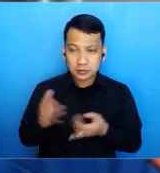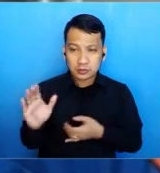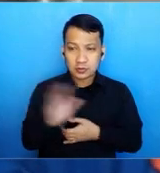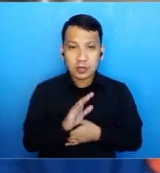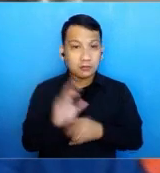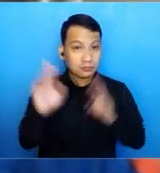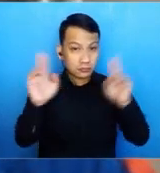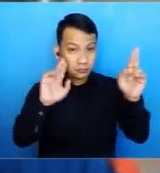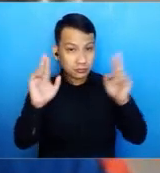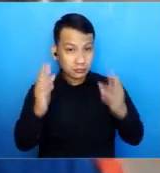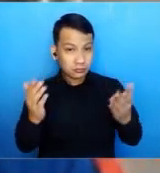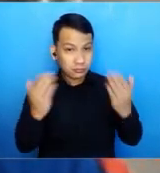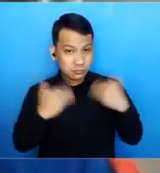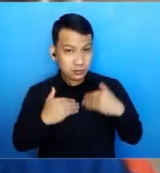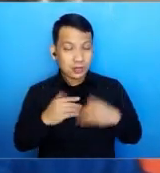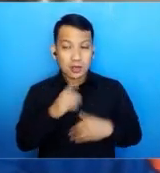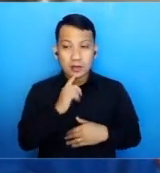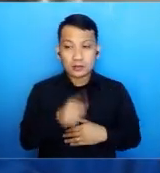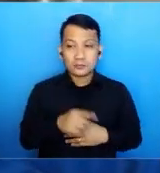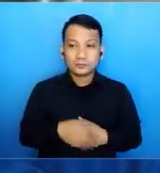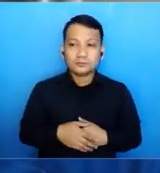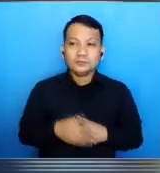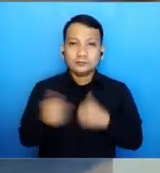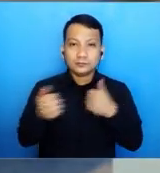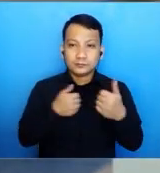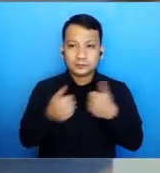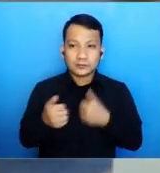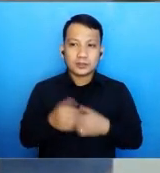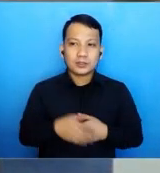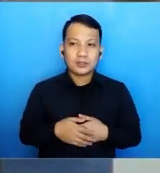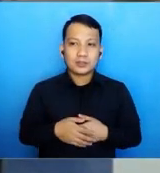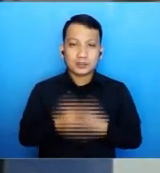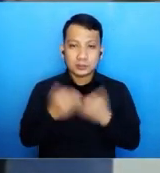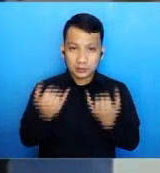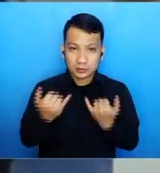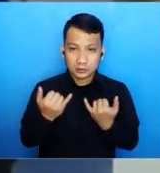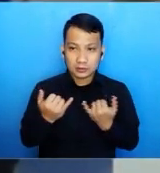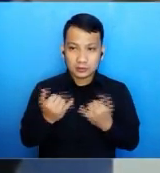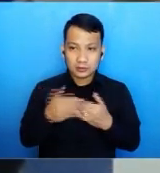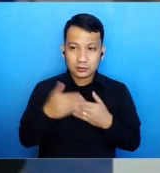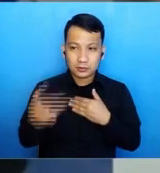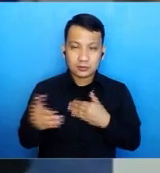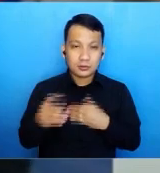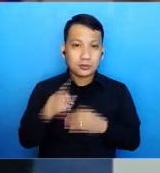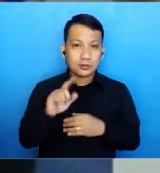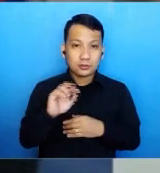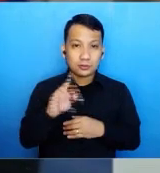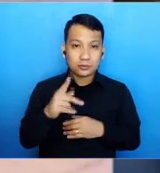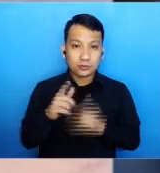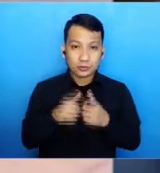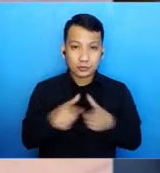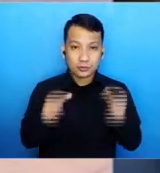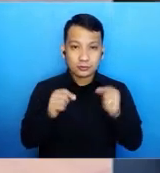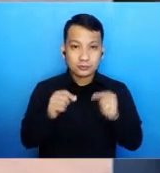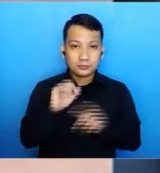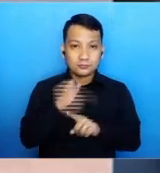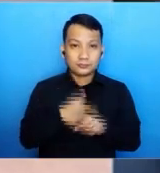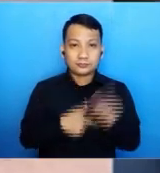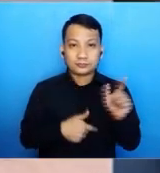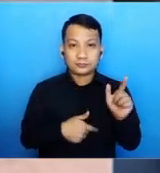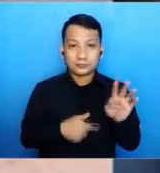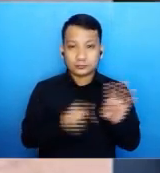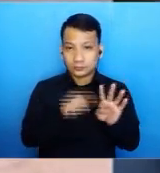ang laban namin nung darating na Tokyo Paralympics sa August 24